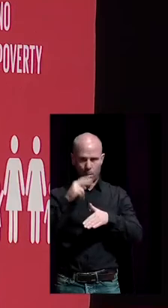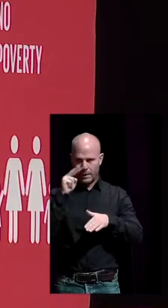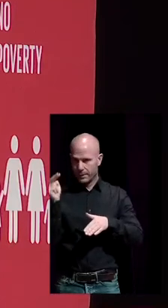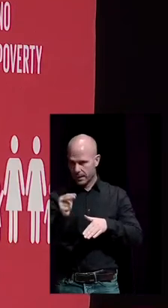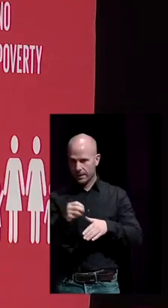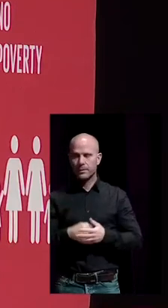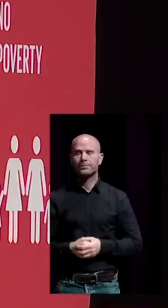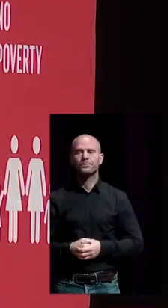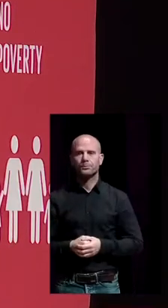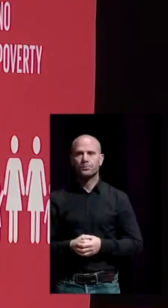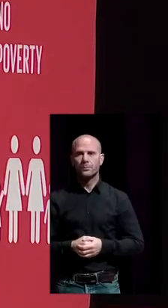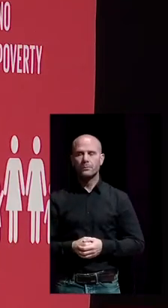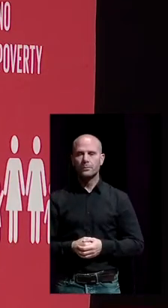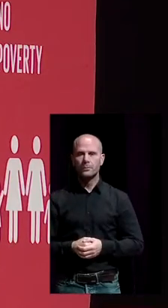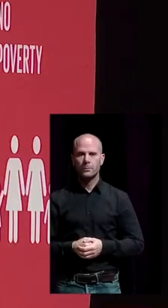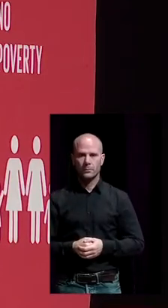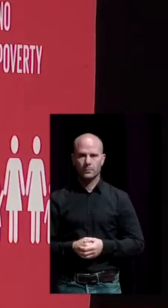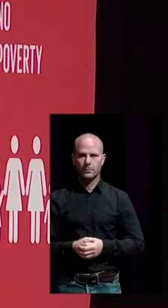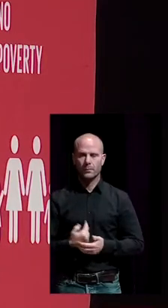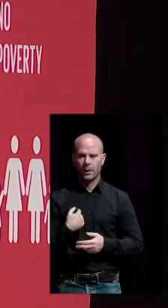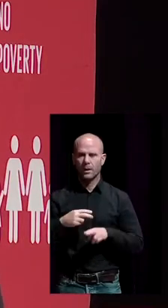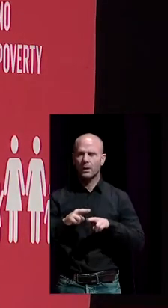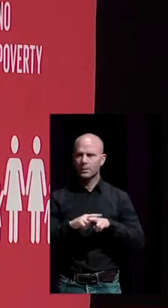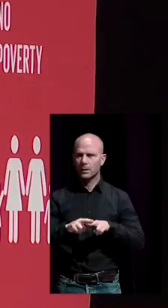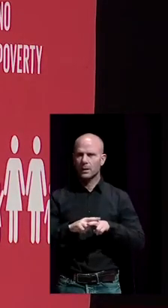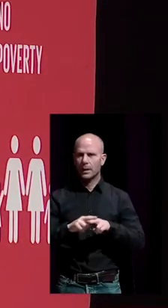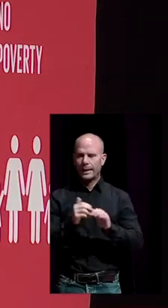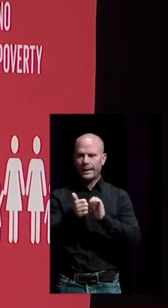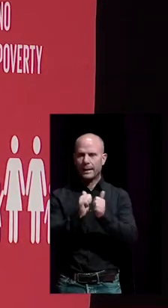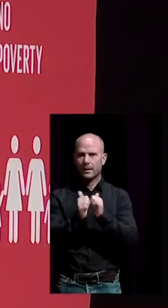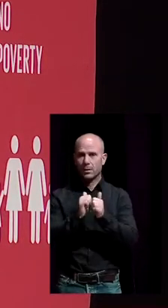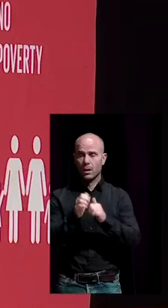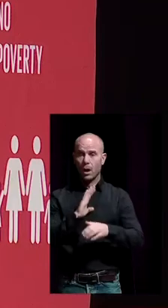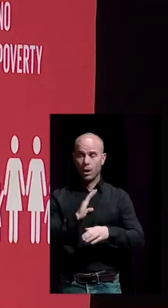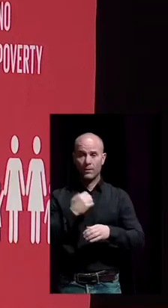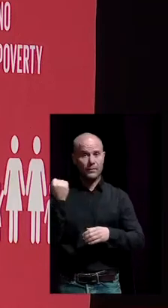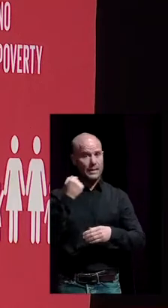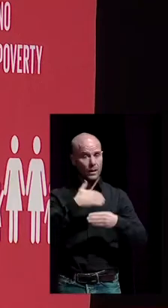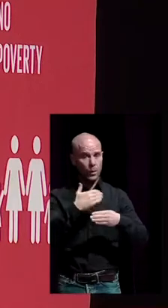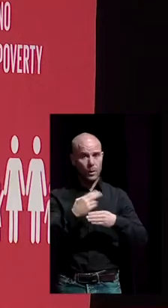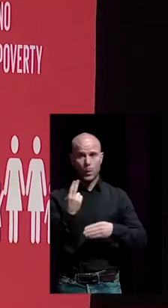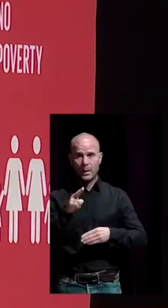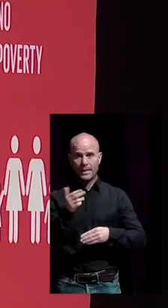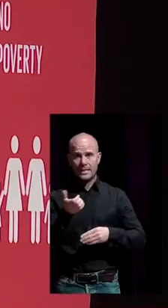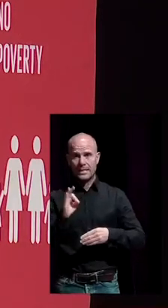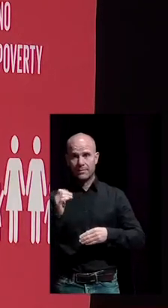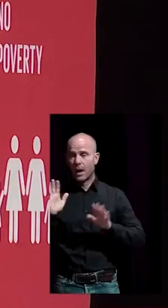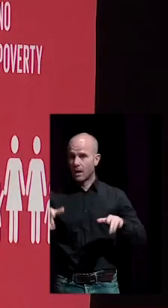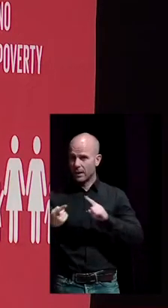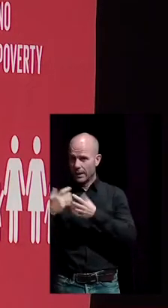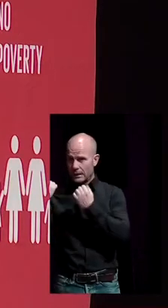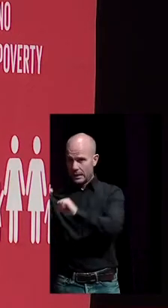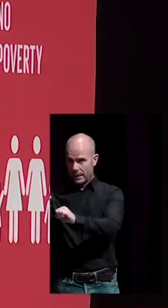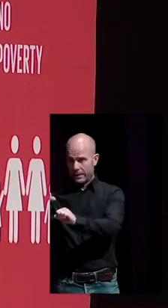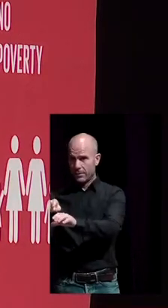perspektiv. Och där känner jag också att idrotten kan föra en viktig roll. Och där har ju UNICEF nu också tagit initiativ